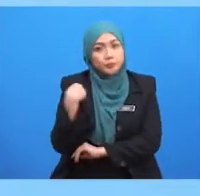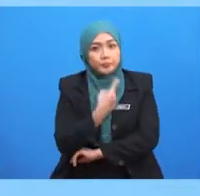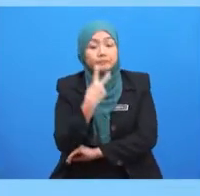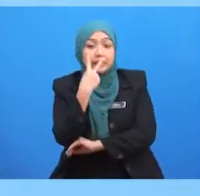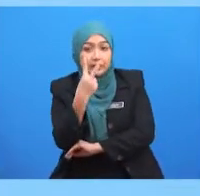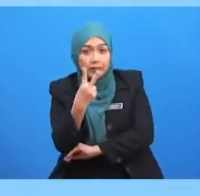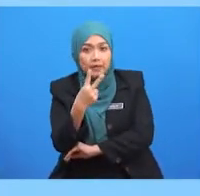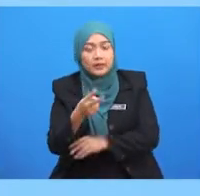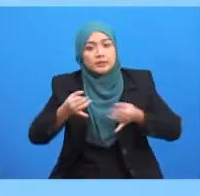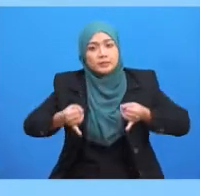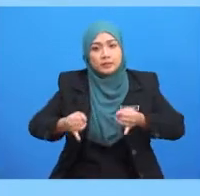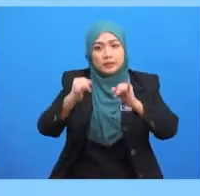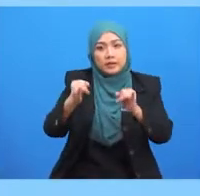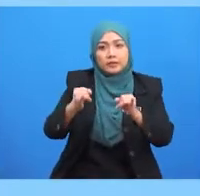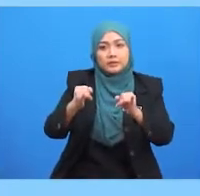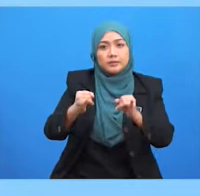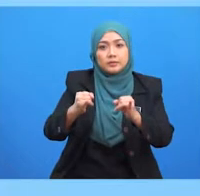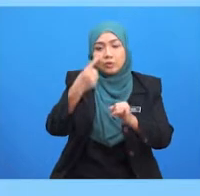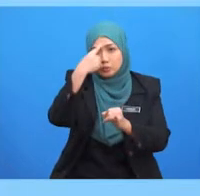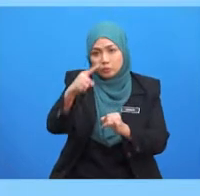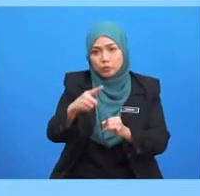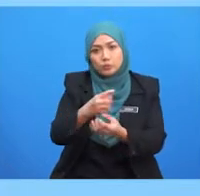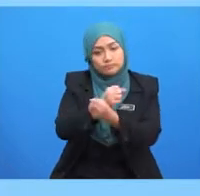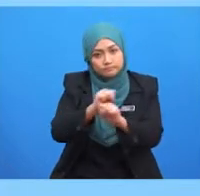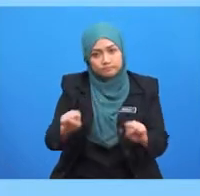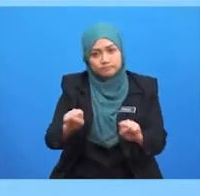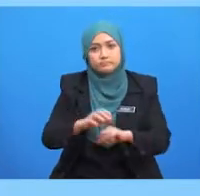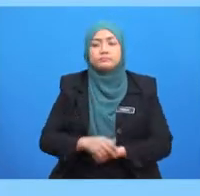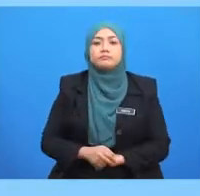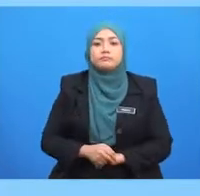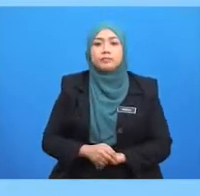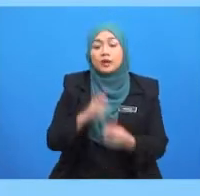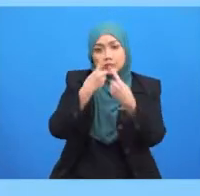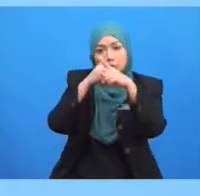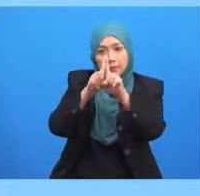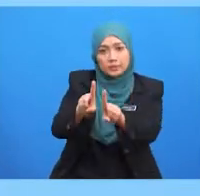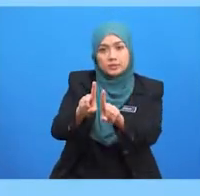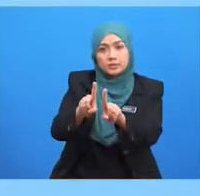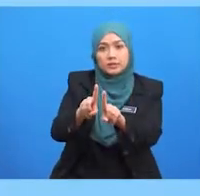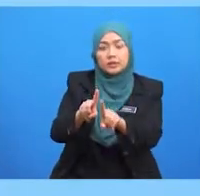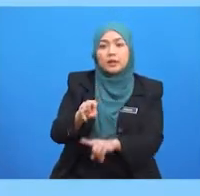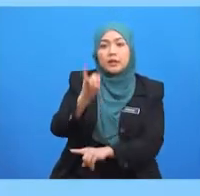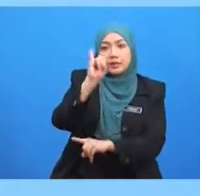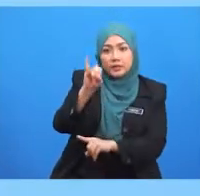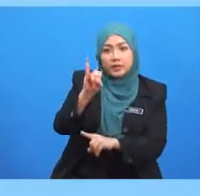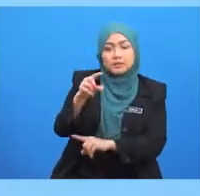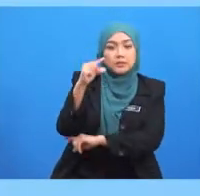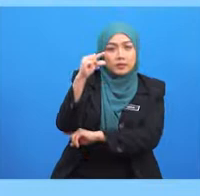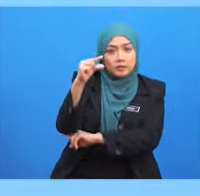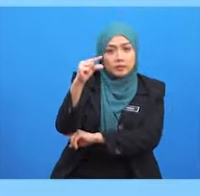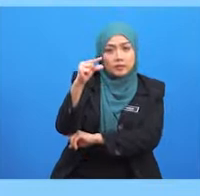terlihat Jalan penyelesaiannya indeks gubahan penghasilan cake pagi